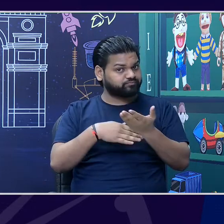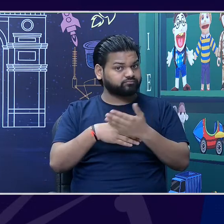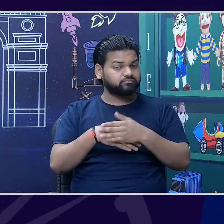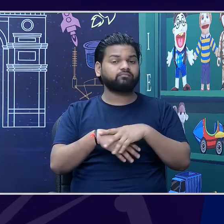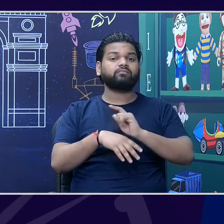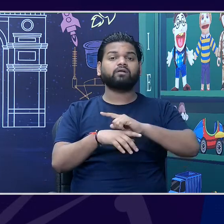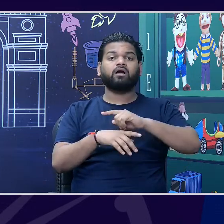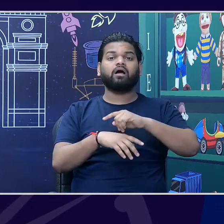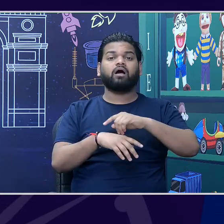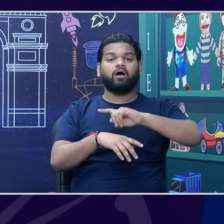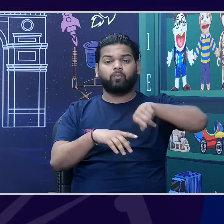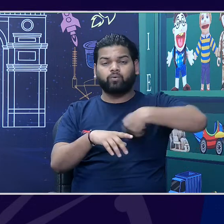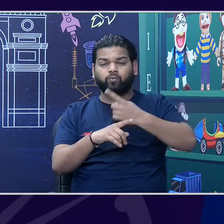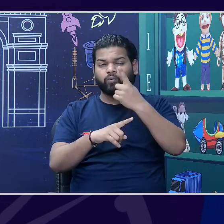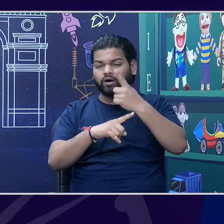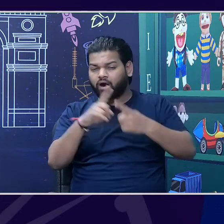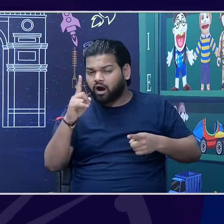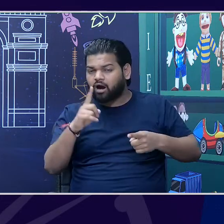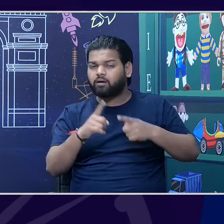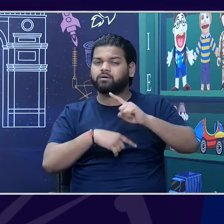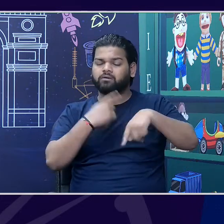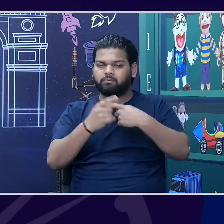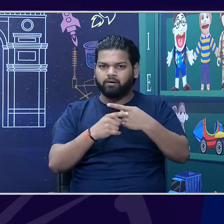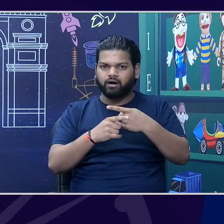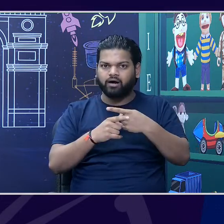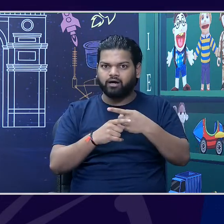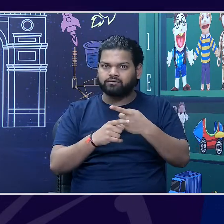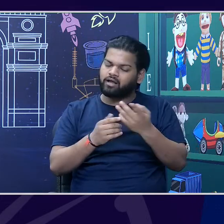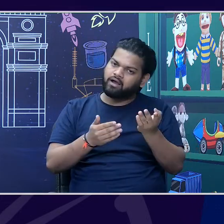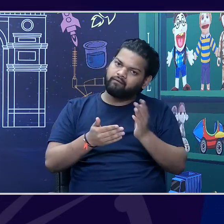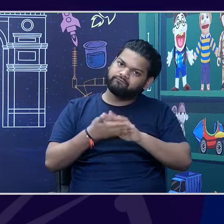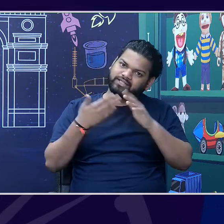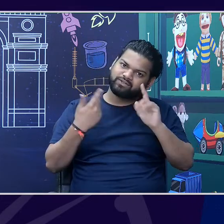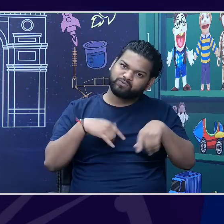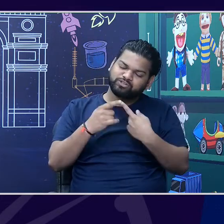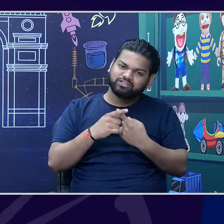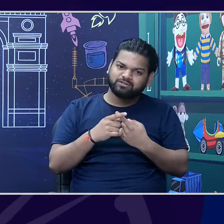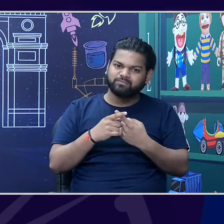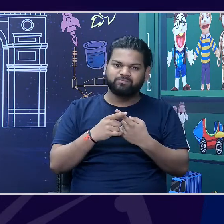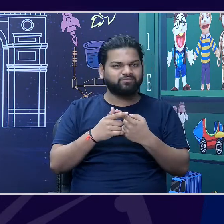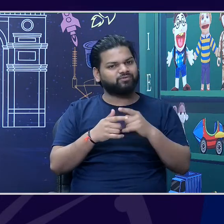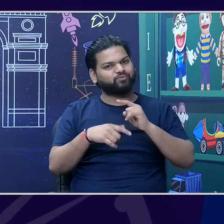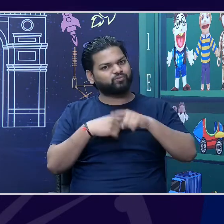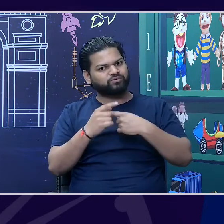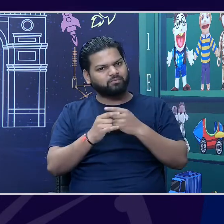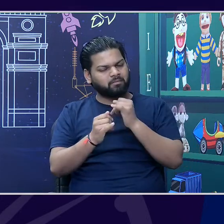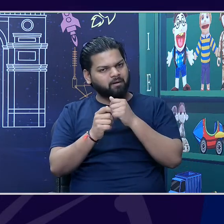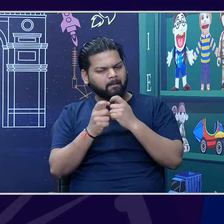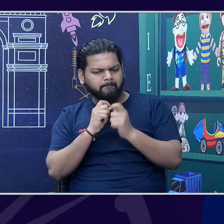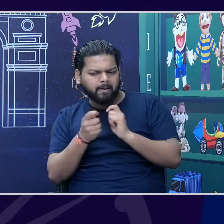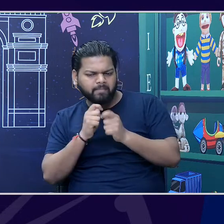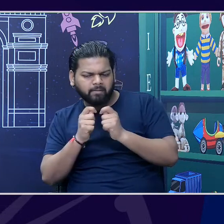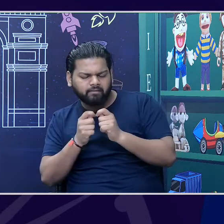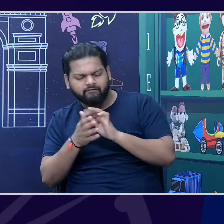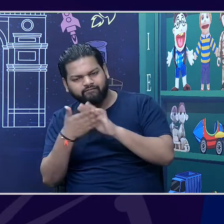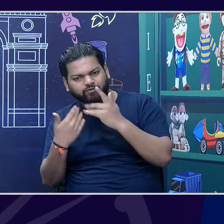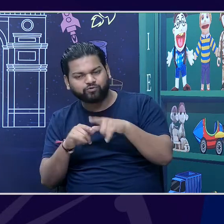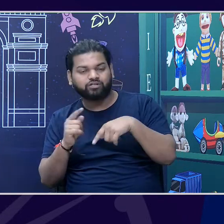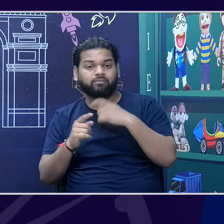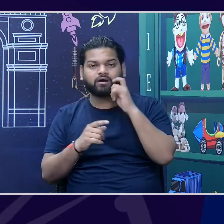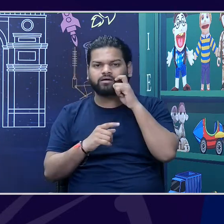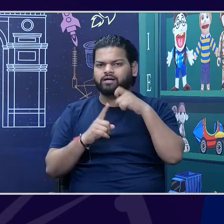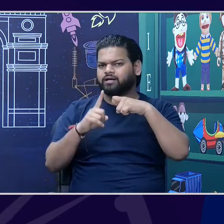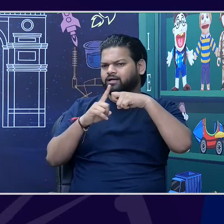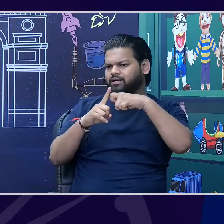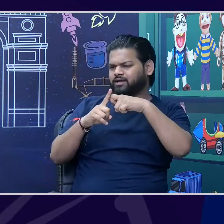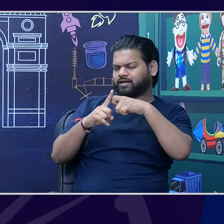to Kanga by Stephen Hawking's assistant. So half an hour का interview जब खत्म हो जाता है, and Kanga says, "Okay, I will